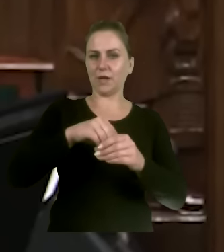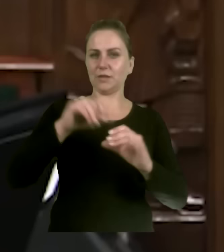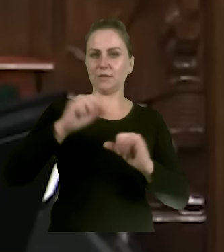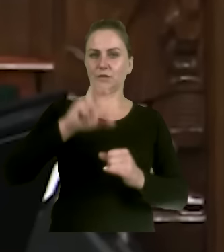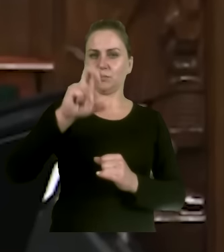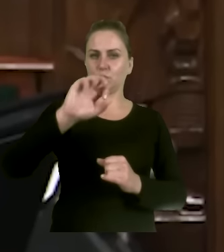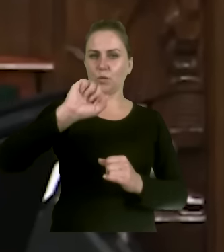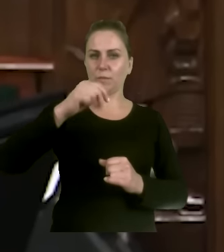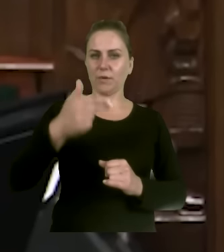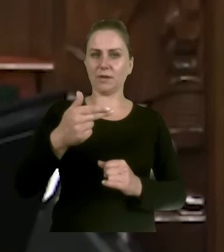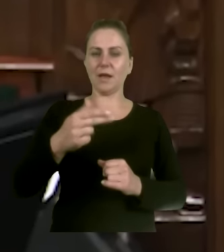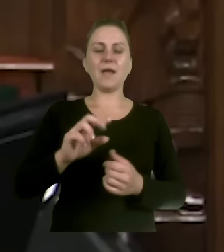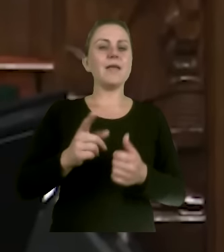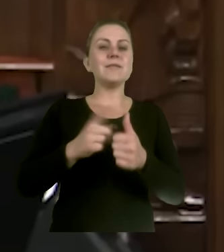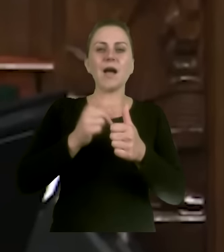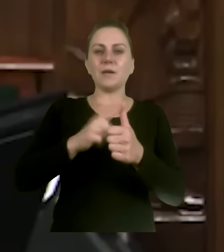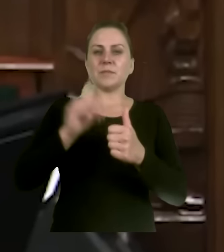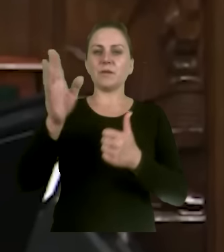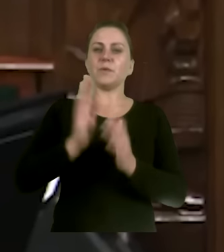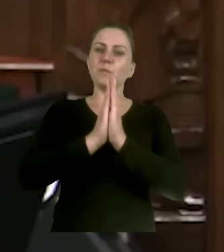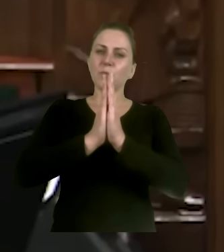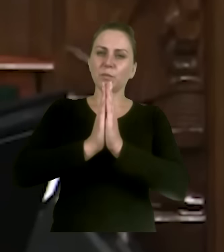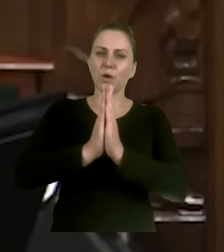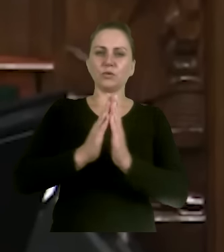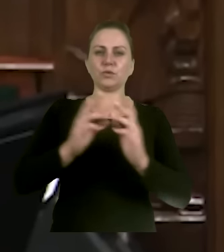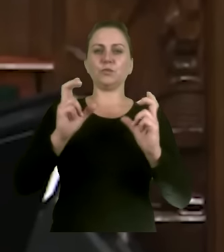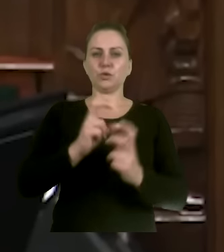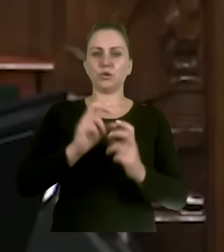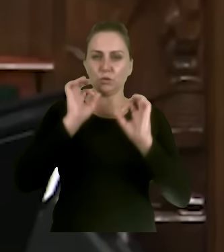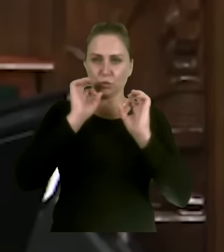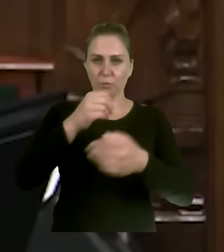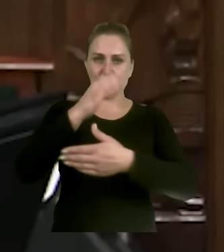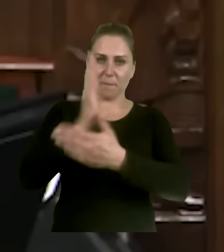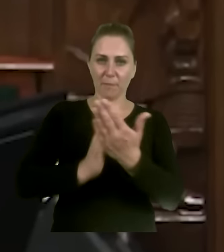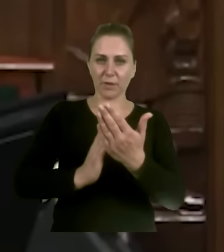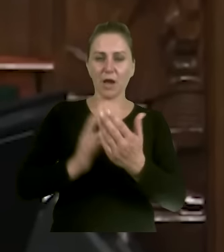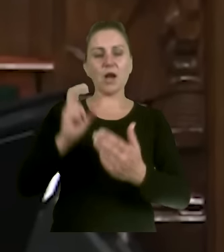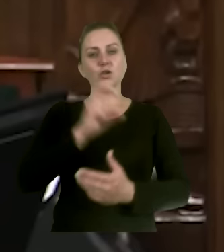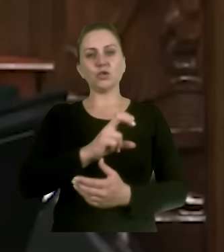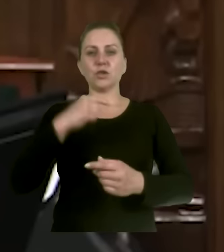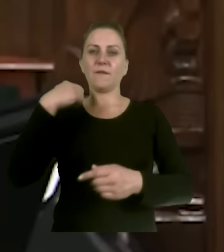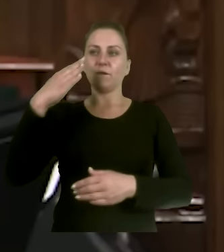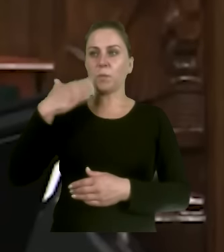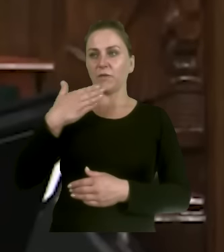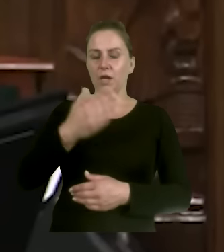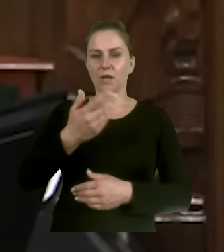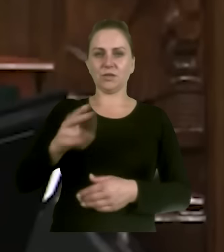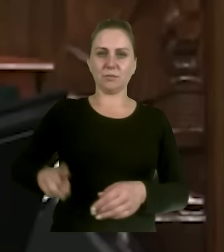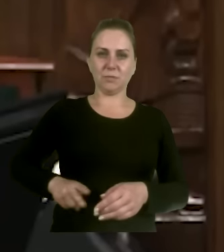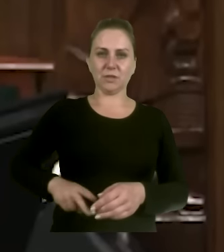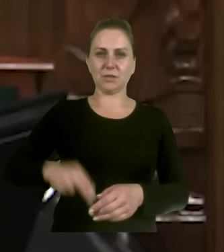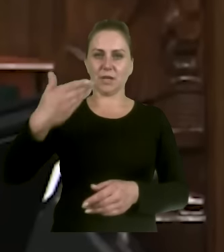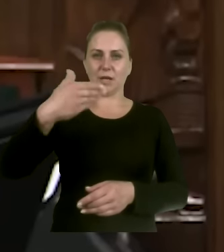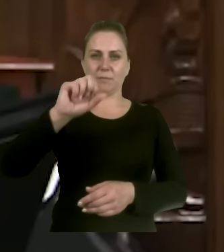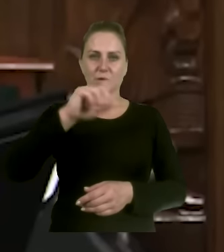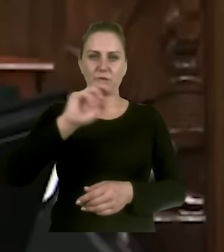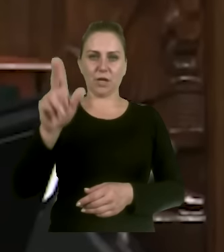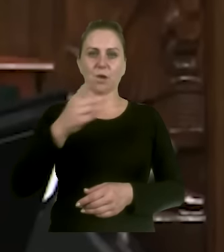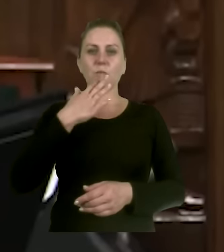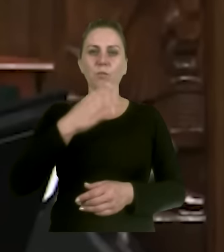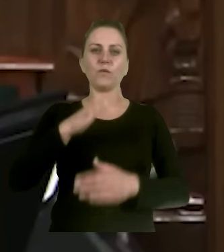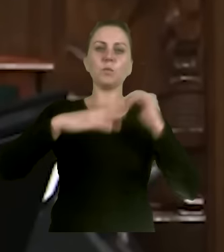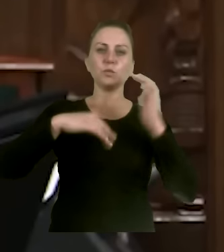tak dalej. Ja bym najpierw poprosił też o informację, czy prawidłowa jest mapka, czy wypowiedzi ministra Malepszaka, bo minister Malepszak mówi, że budujecie CMK. Na